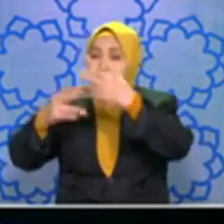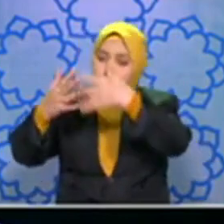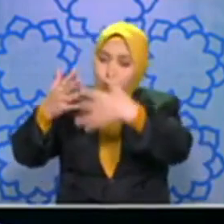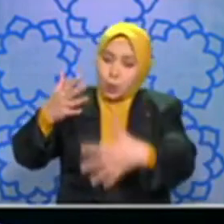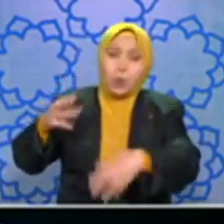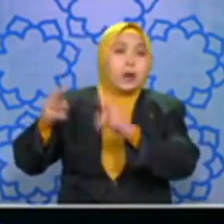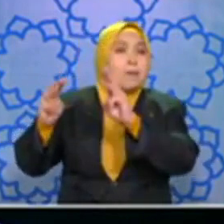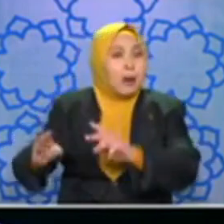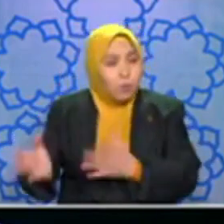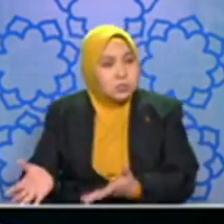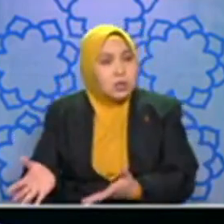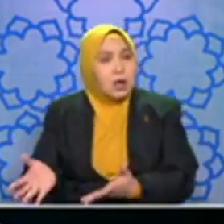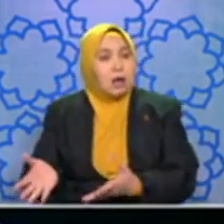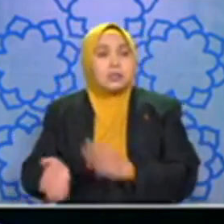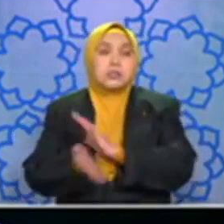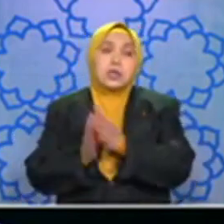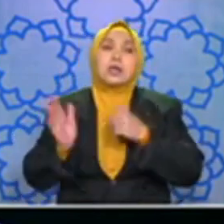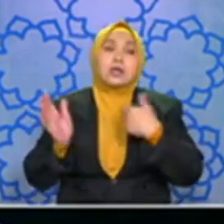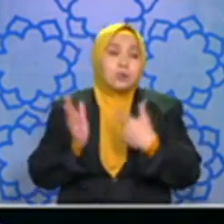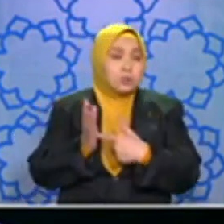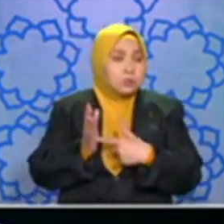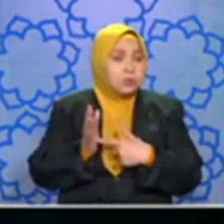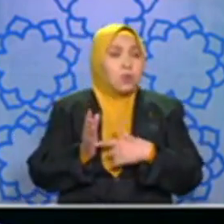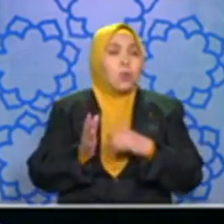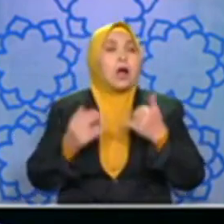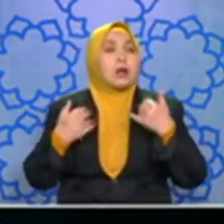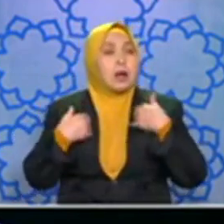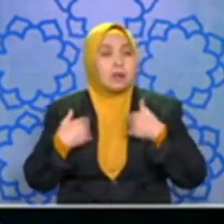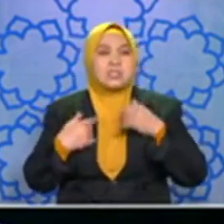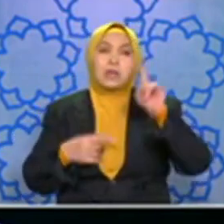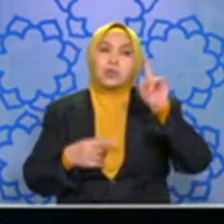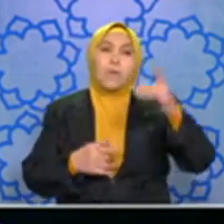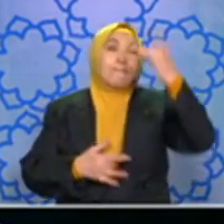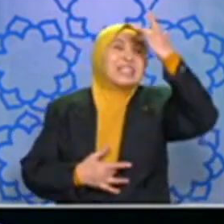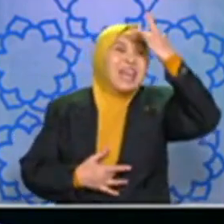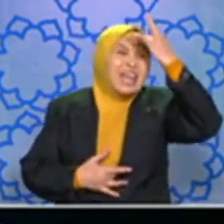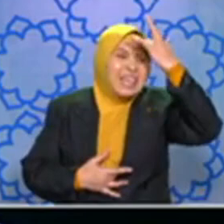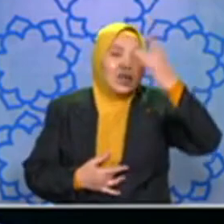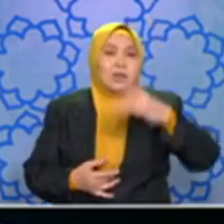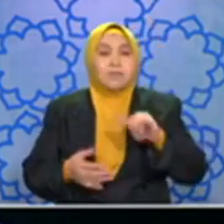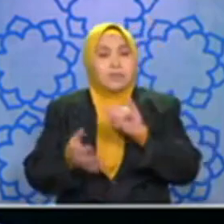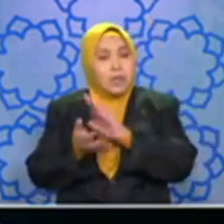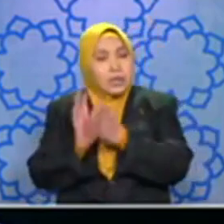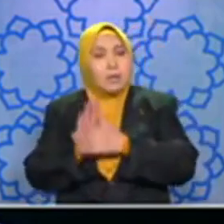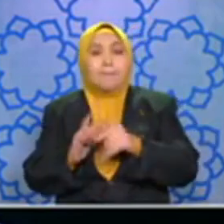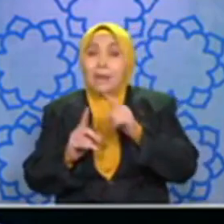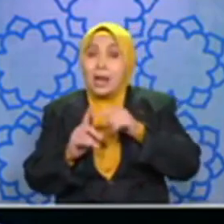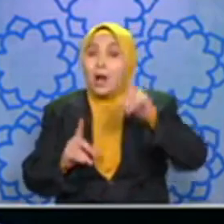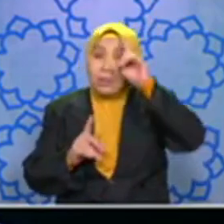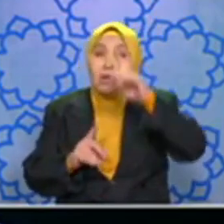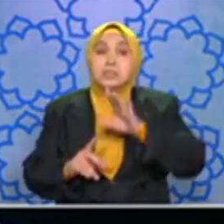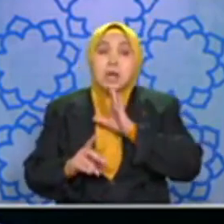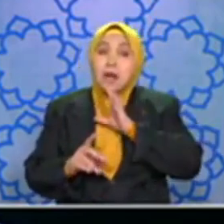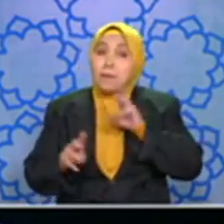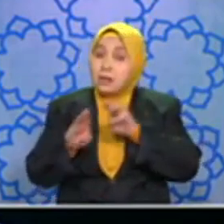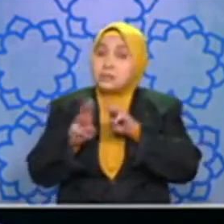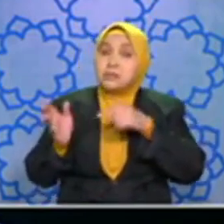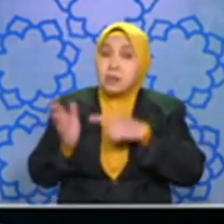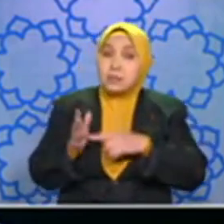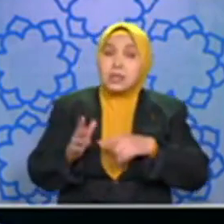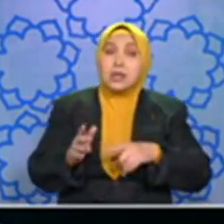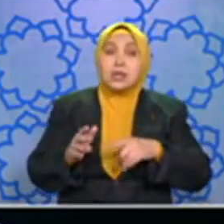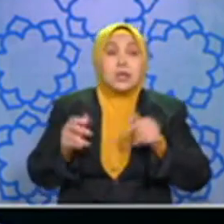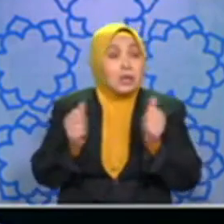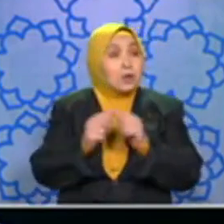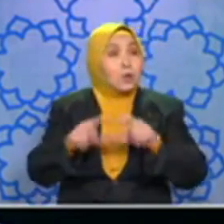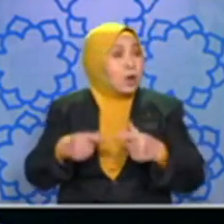lain, kan? Yang itu adalah satu penyakit, ya. Jadi bila Allah cakap di sini, orang yang begini dia dengan Quran